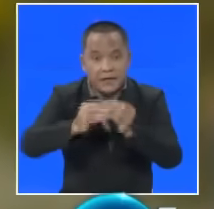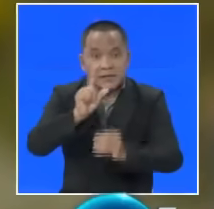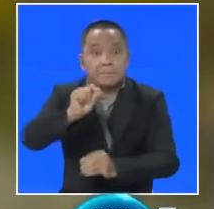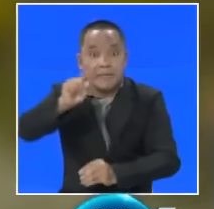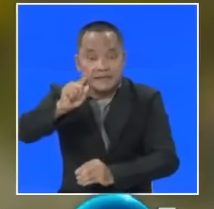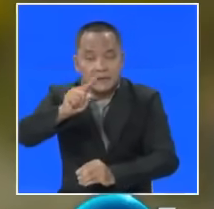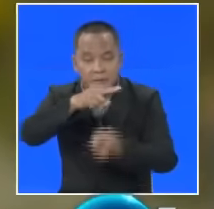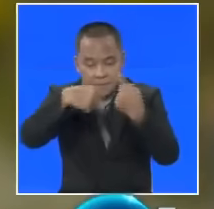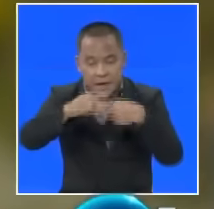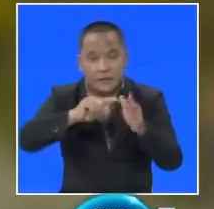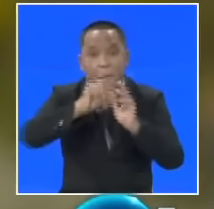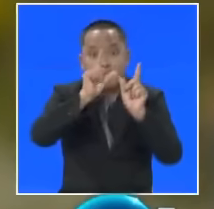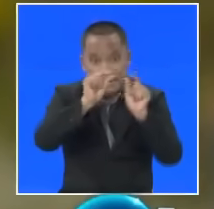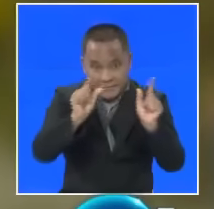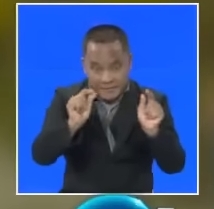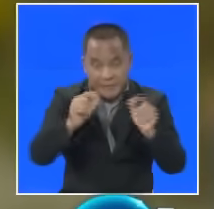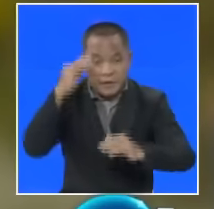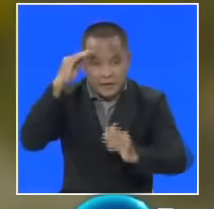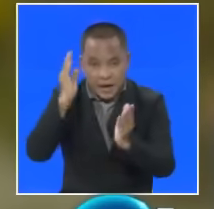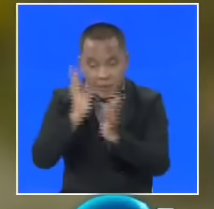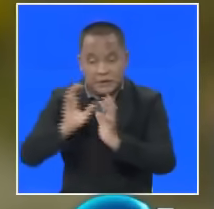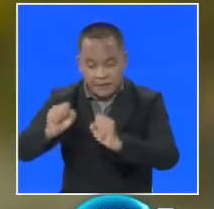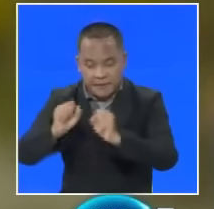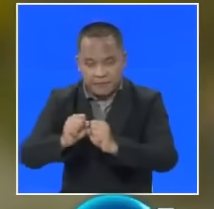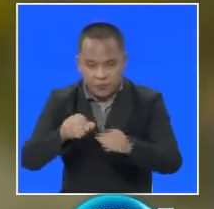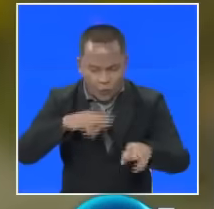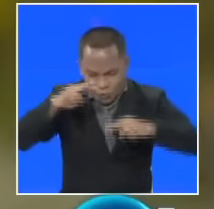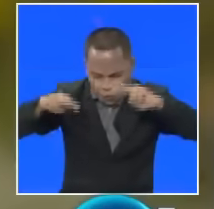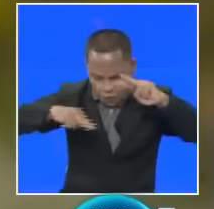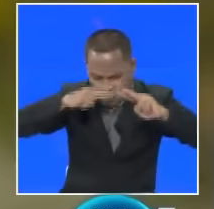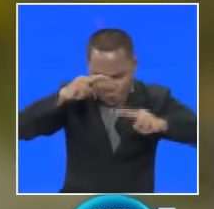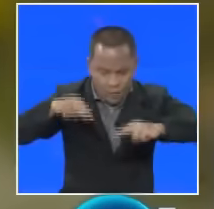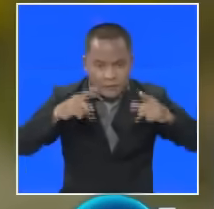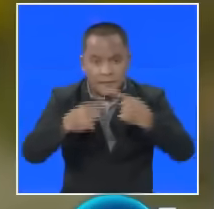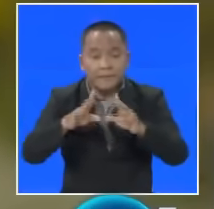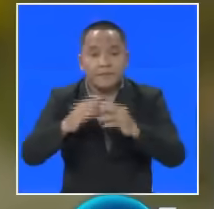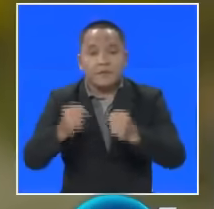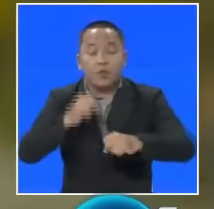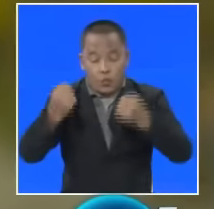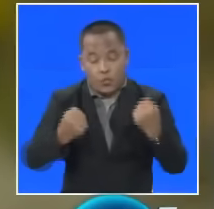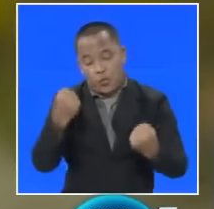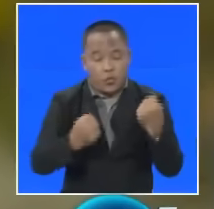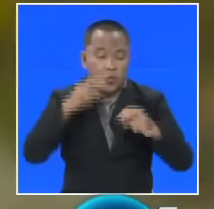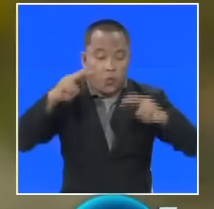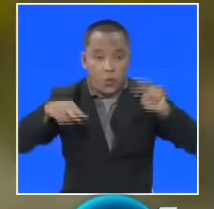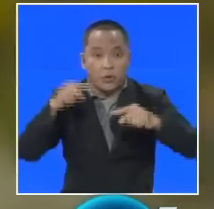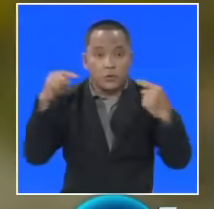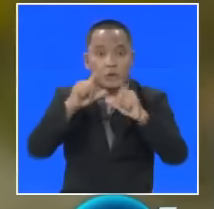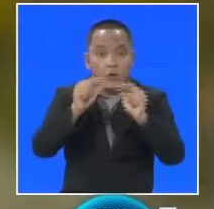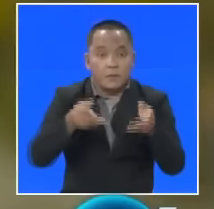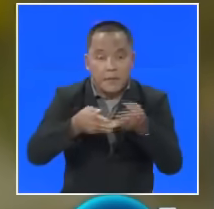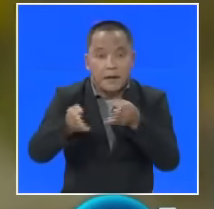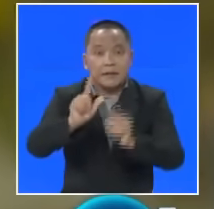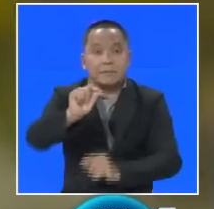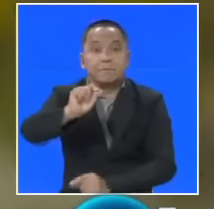21ผ่านเขตจังหวัดเพชรบูรณ์ตำรวจชุดจับกุมก็เลยออกตรวจสอบขณะที่กำลังปฏิบัติหน้าที่มาถึงบริเวณทางหลวงหมายเล